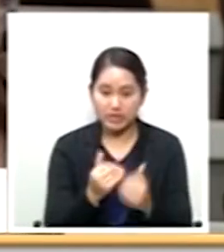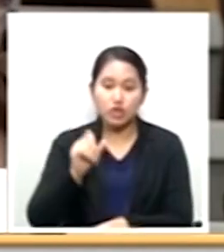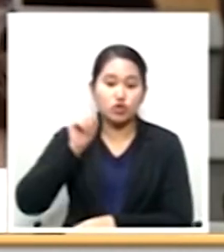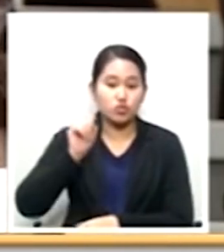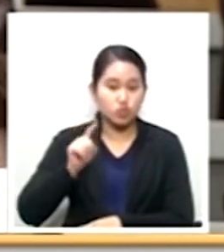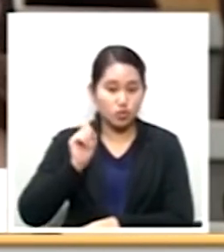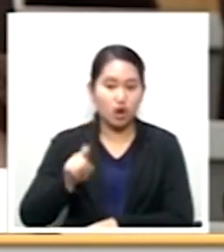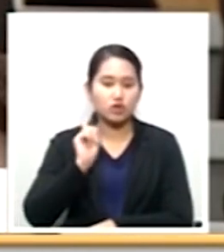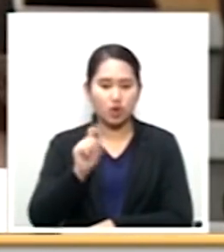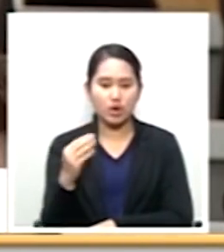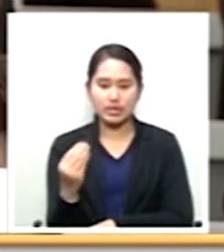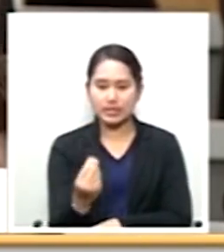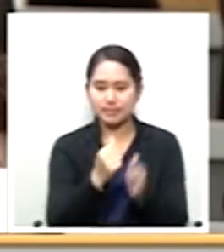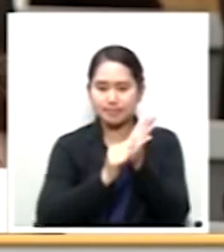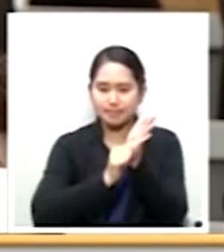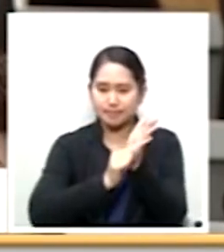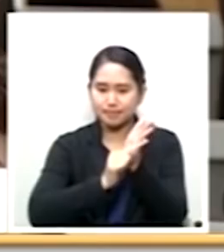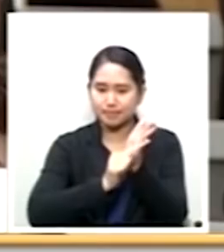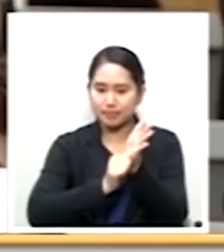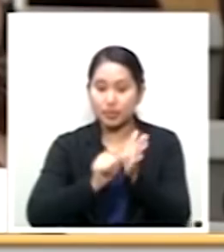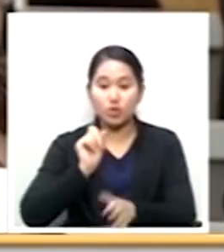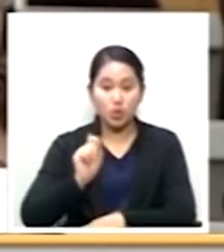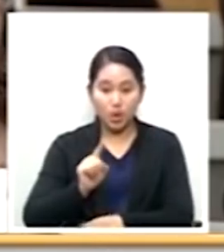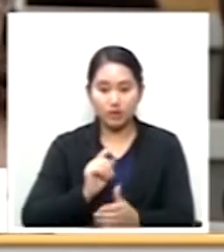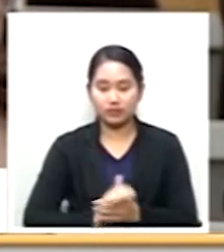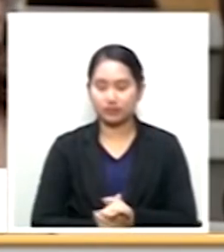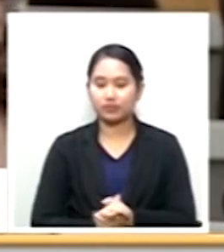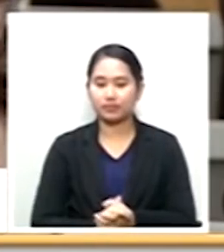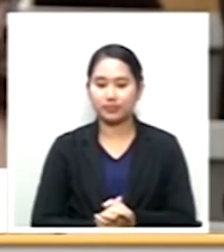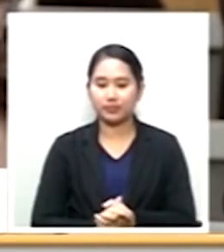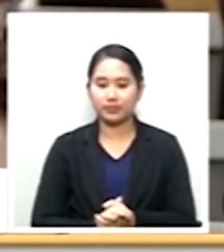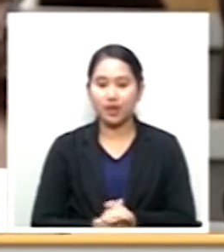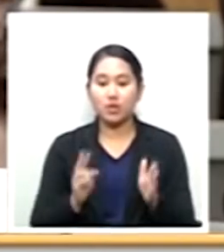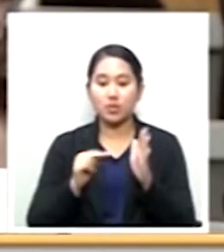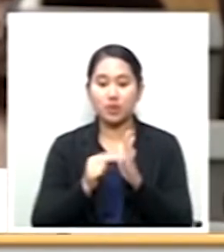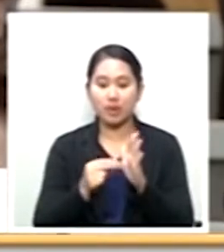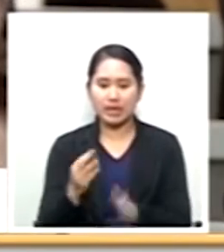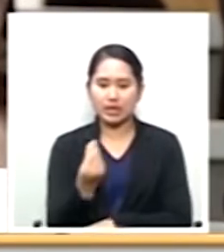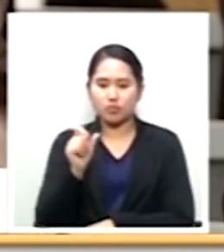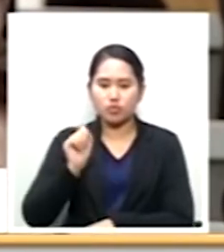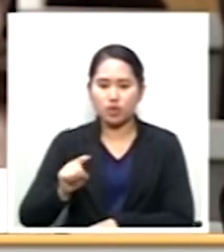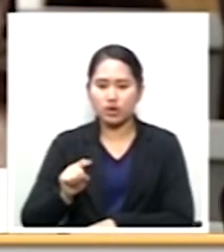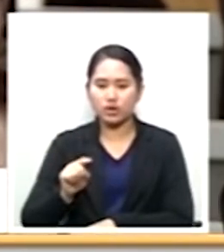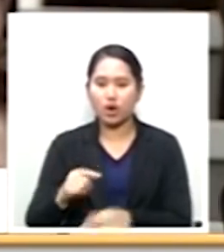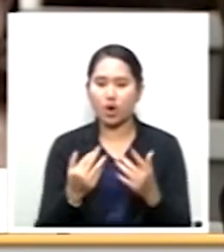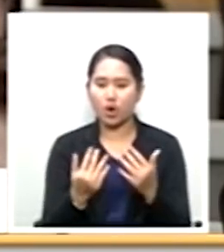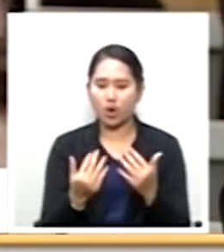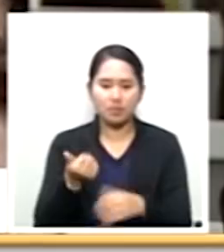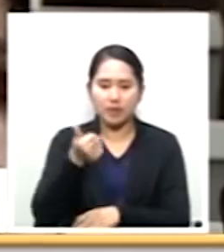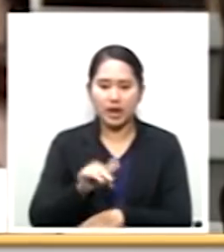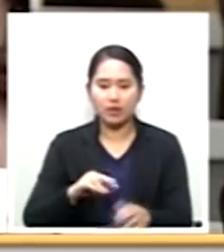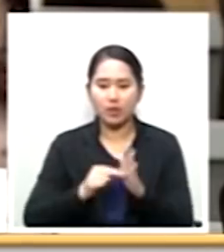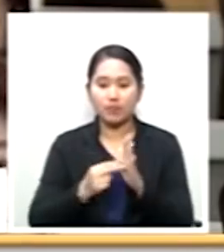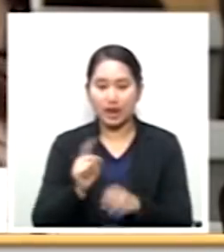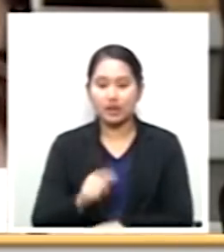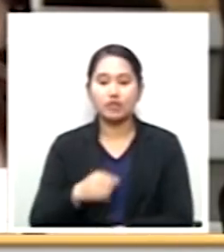องรีบแก้ไขโดยพลันคำว่าจำเป็นรีบด่วนอันไม่อาจหลีกเลี่ยงได้หมายถึงอะไรครับหมายถึงต้